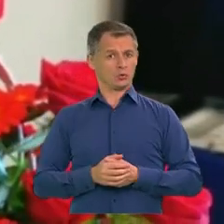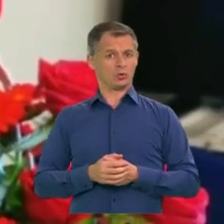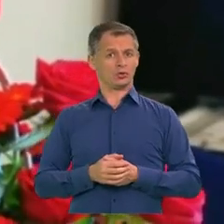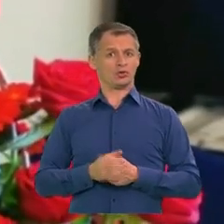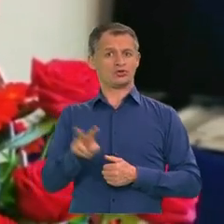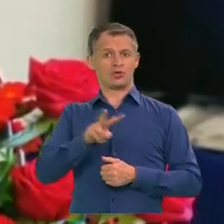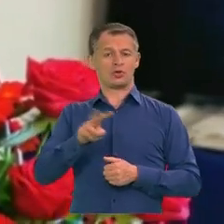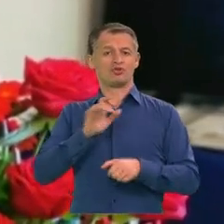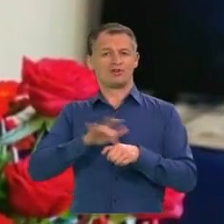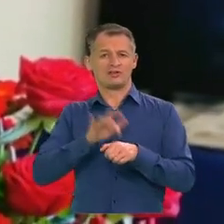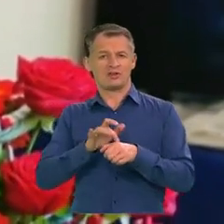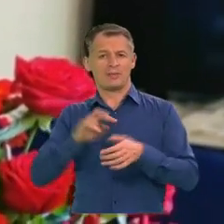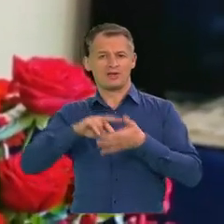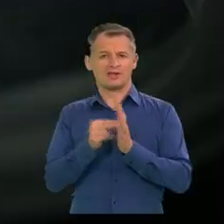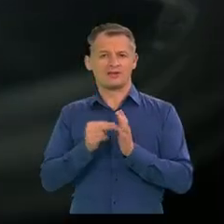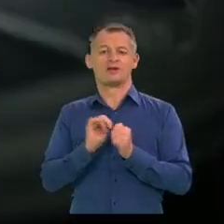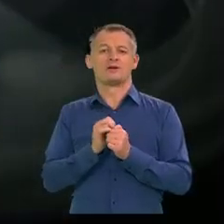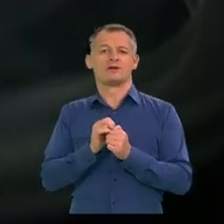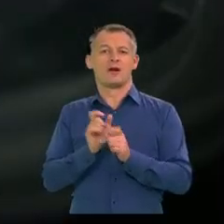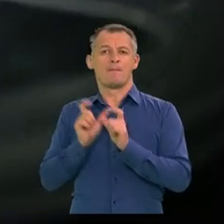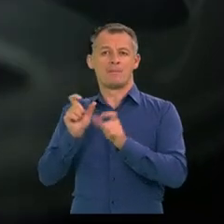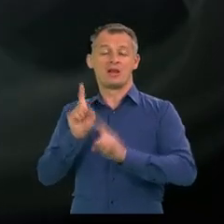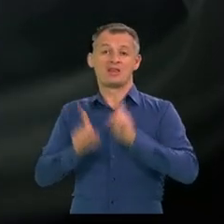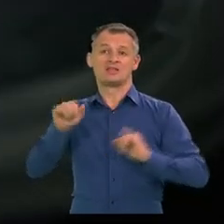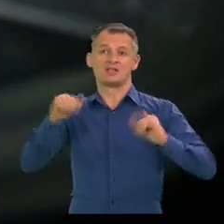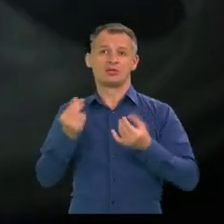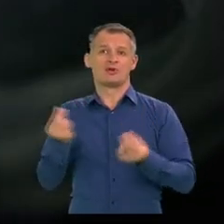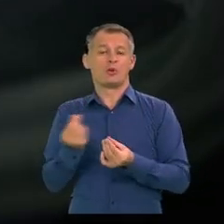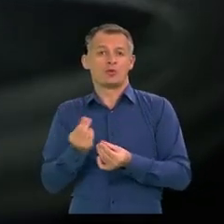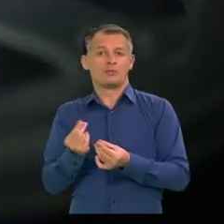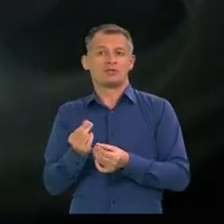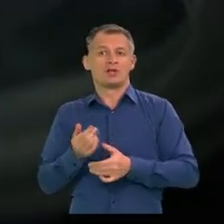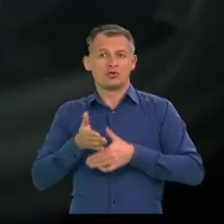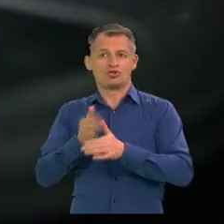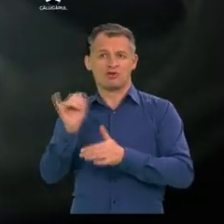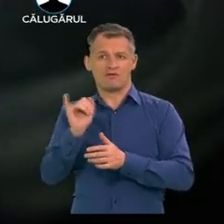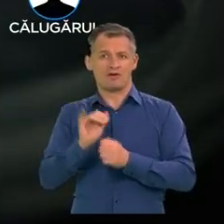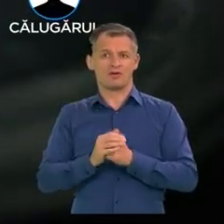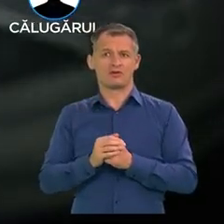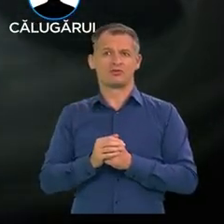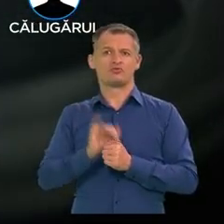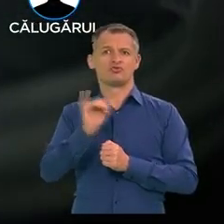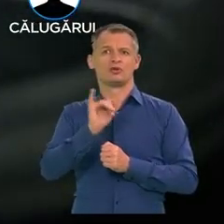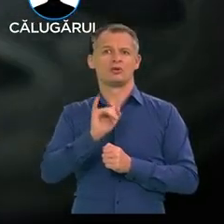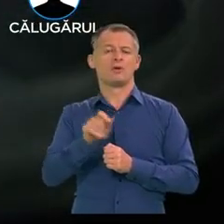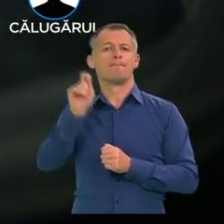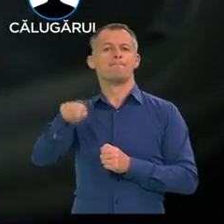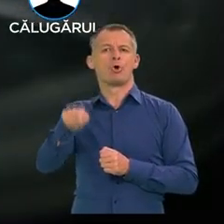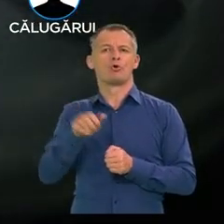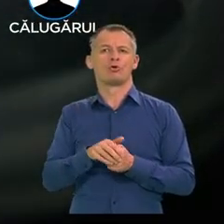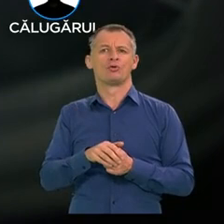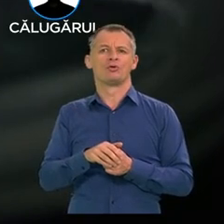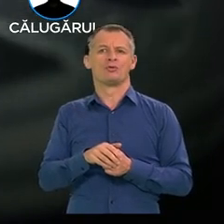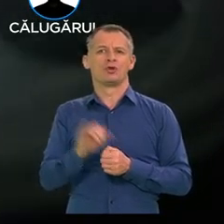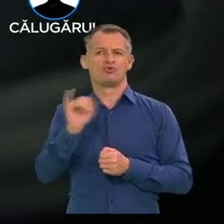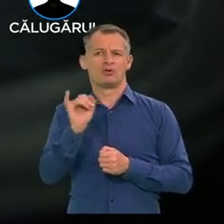pregătească apărarea, dacă se află ceva. Și putem face ceva? Putem interveni pe undeva? Putem. Cum să mă întreb? La procurorul ăla. Păi știi cine?